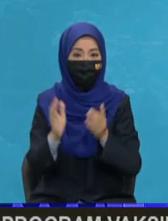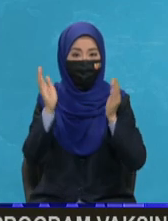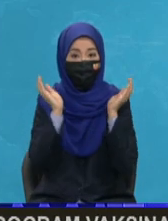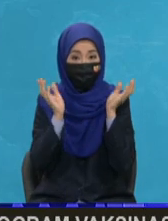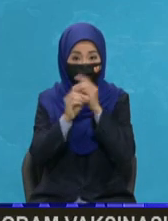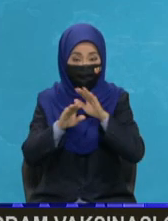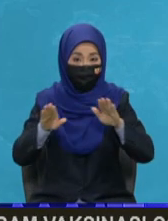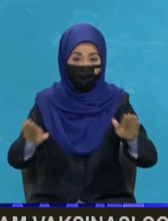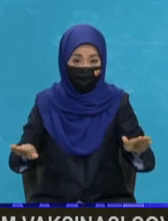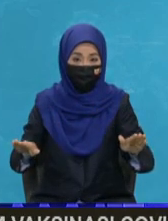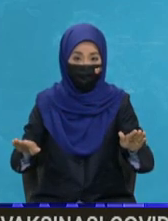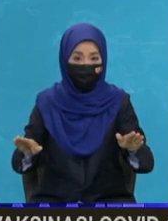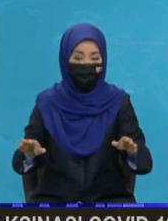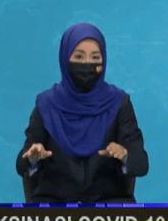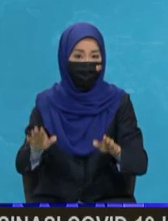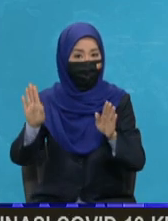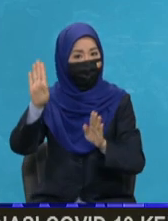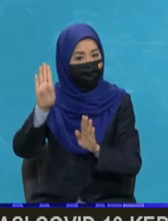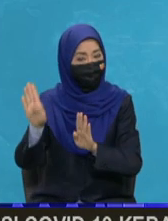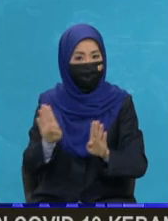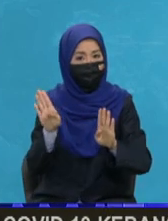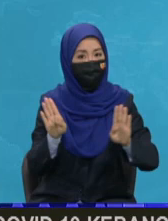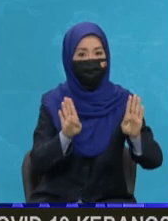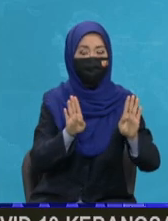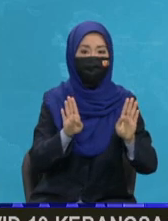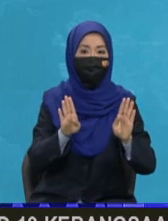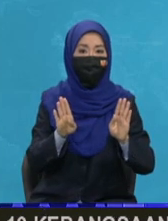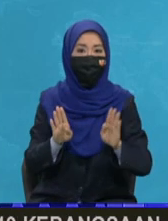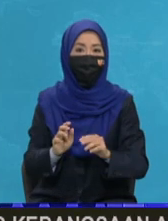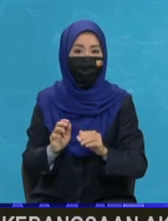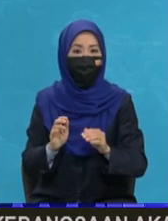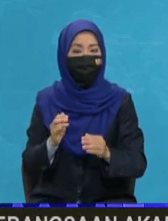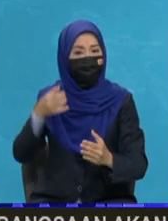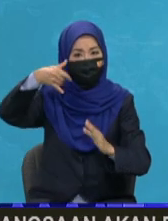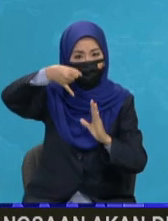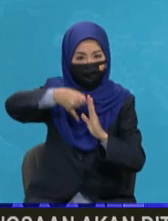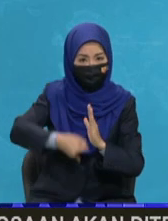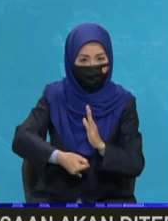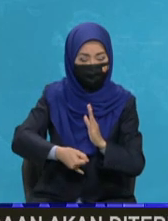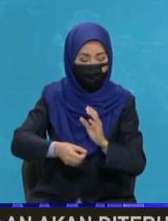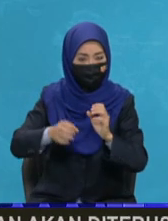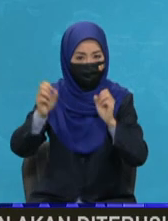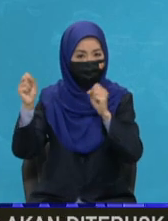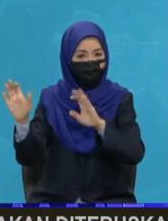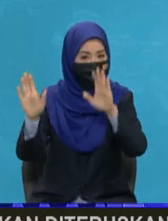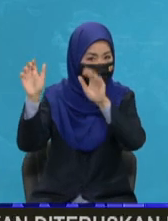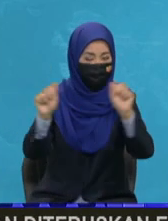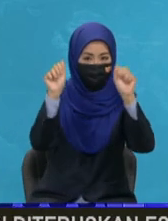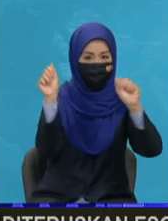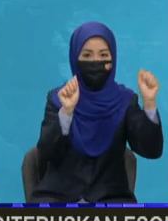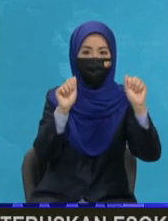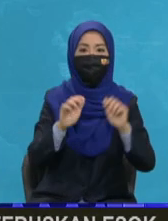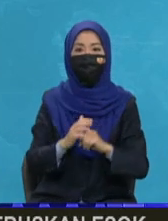masa ini aliran Barat Daya adalah dominan di rantau ini dengan intensity yang agak kuat